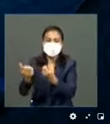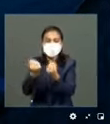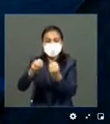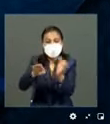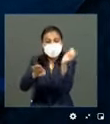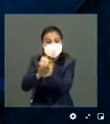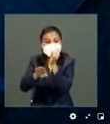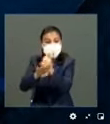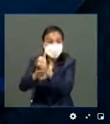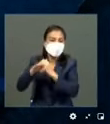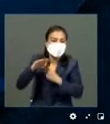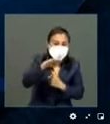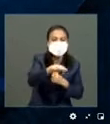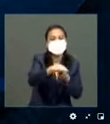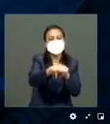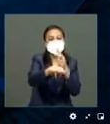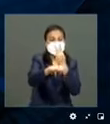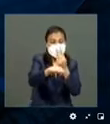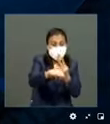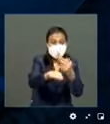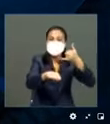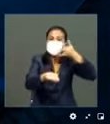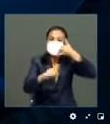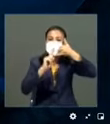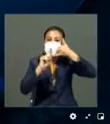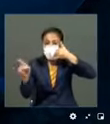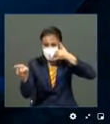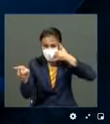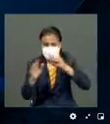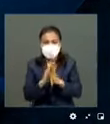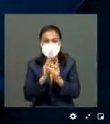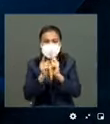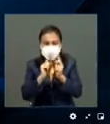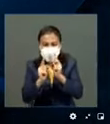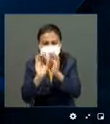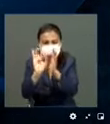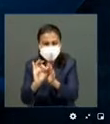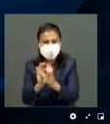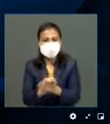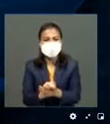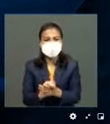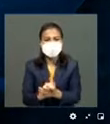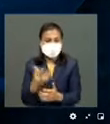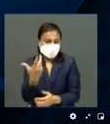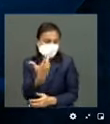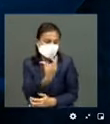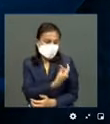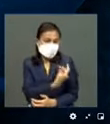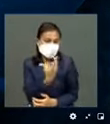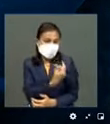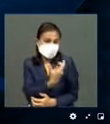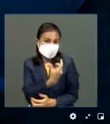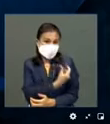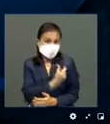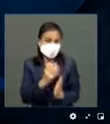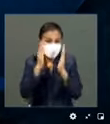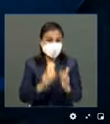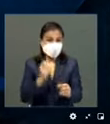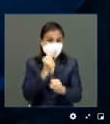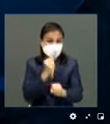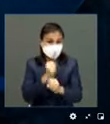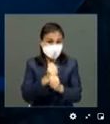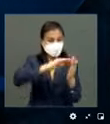ไปยังหน่วยงานที่เกี่ยวข้องนะคะแล้วก็มีการพูดคุยกันในแง่ของการระดมฉีดวัคซีนให้กับบุคลากรด่านหน้า